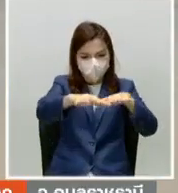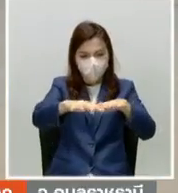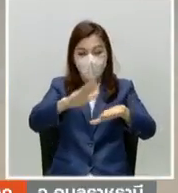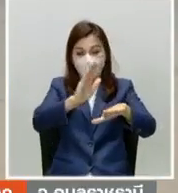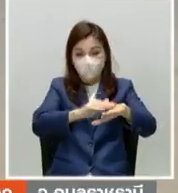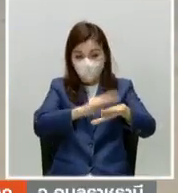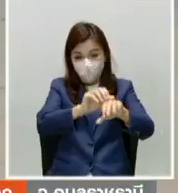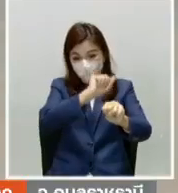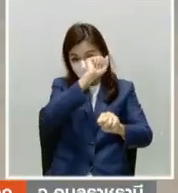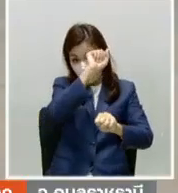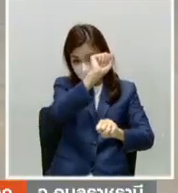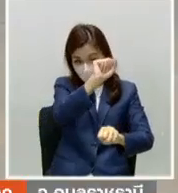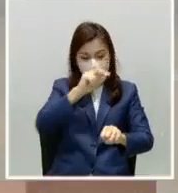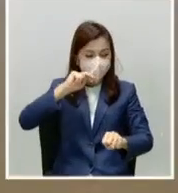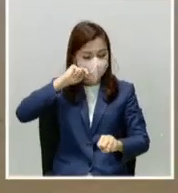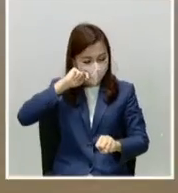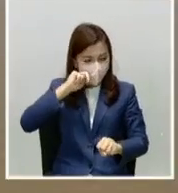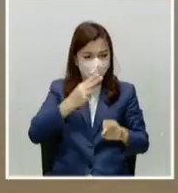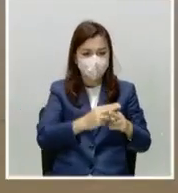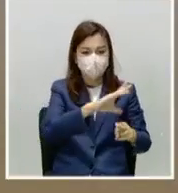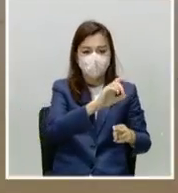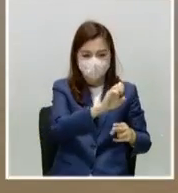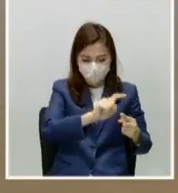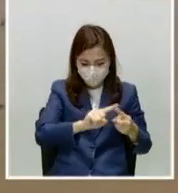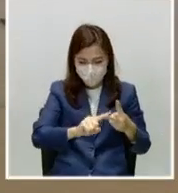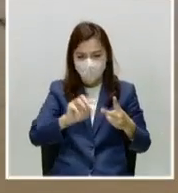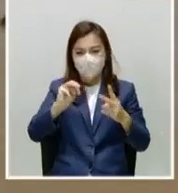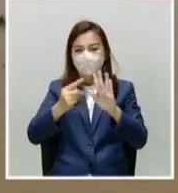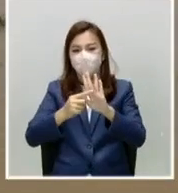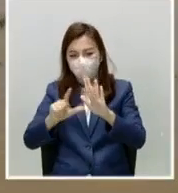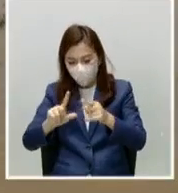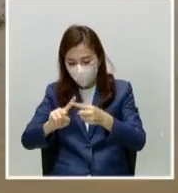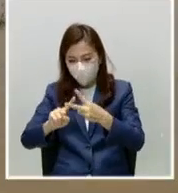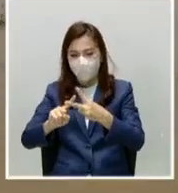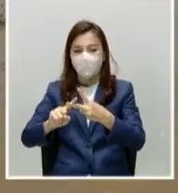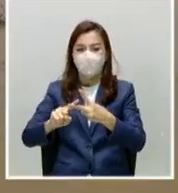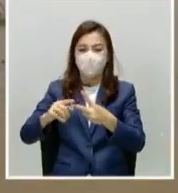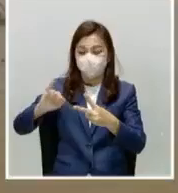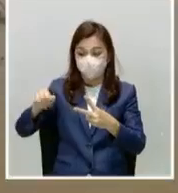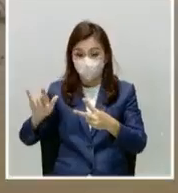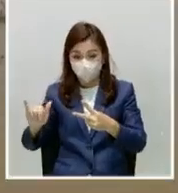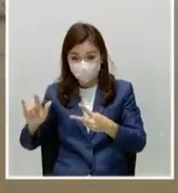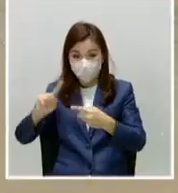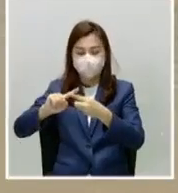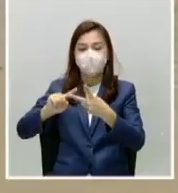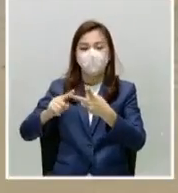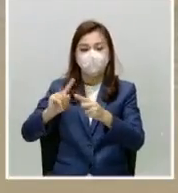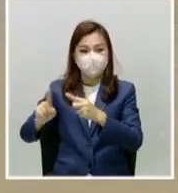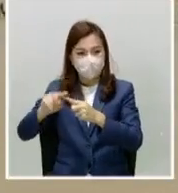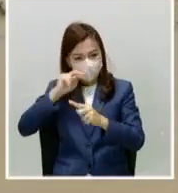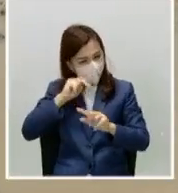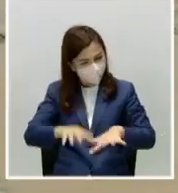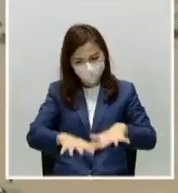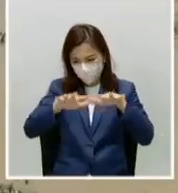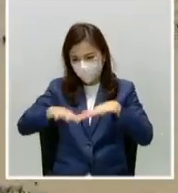าศเตือนพื้นที่ลุ่มน้ำชีลุ่มน้ำมูลลำน้ำโดมใหญ่และลำเสบกปัจจุบันแม่น้ำมูลที่บรรจบกับแม่น้ำชียังมีระดับน้ำสู